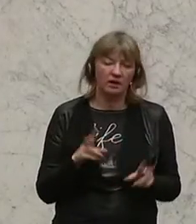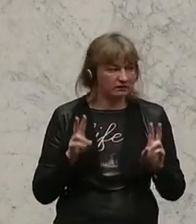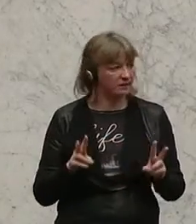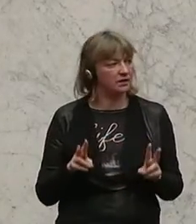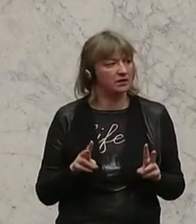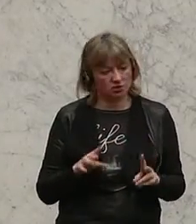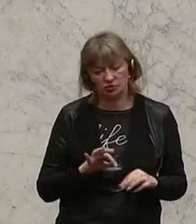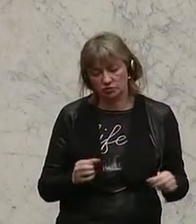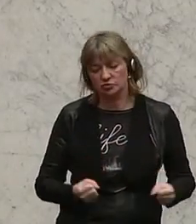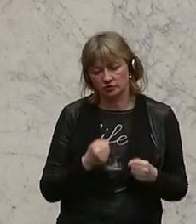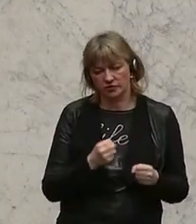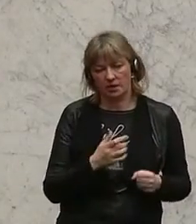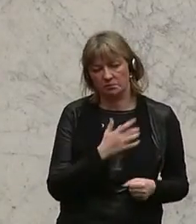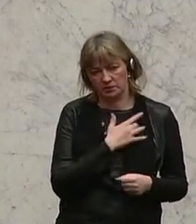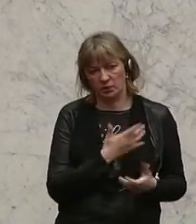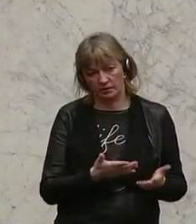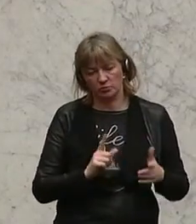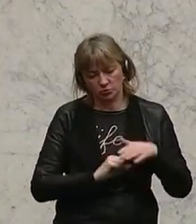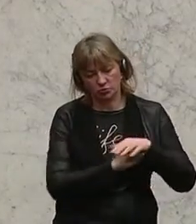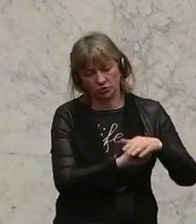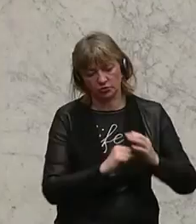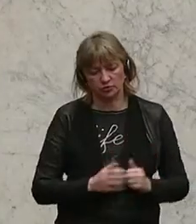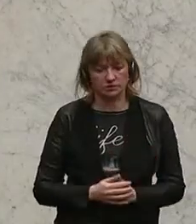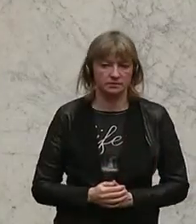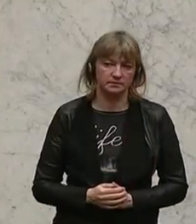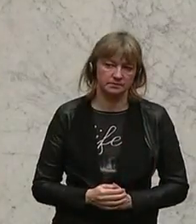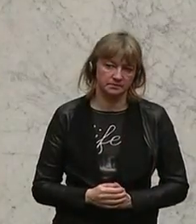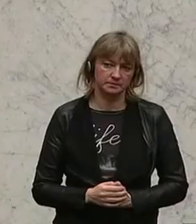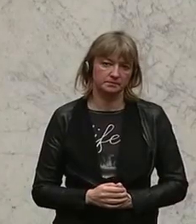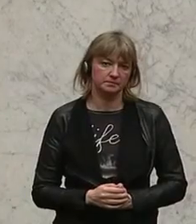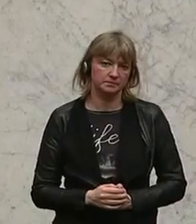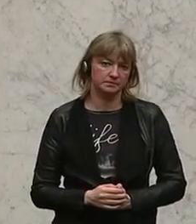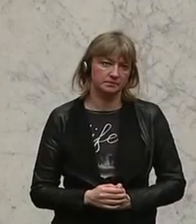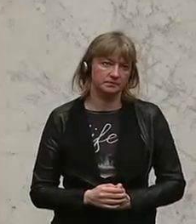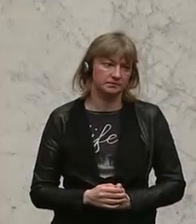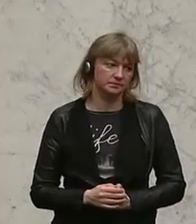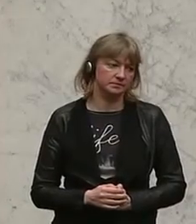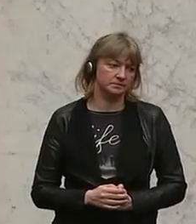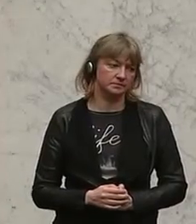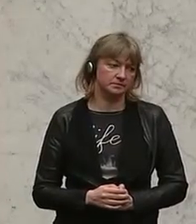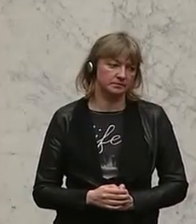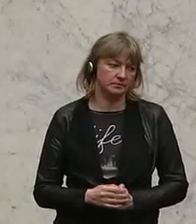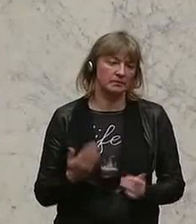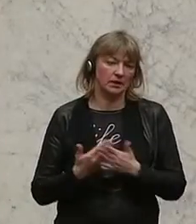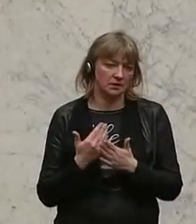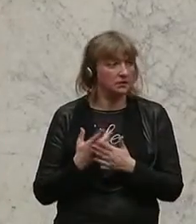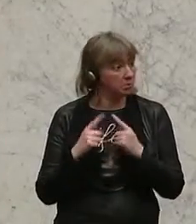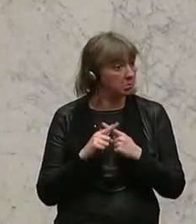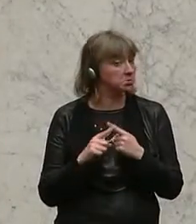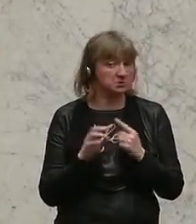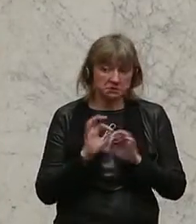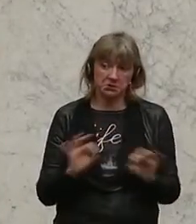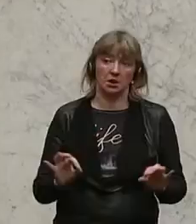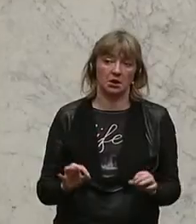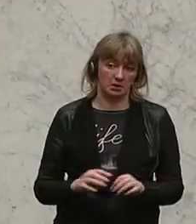wirklich dementsprechend ganz besonders zu unterstützen. Und es ist daher sehr, sehr positiv,